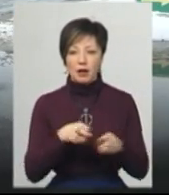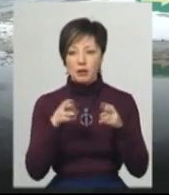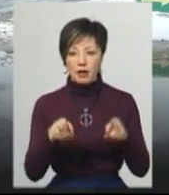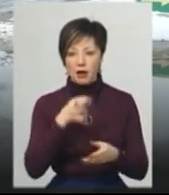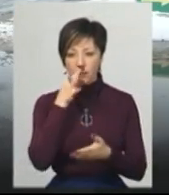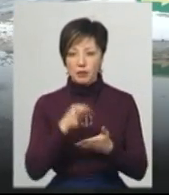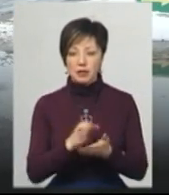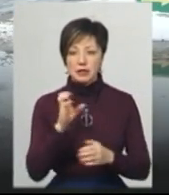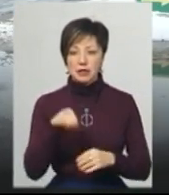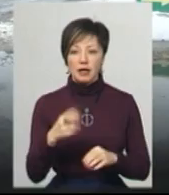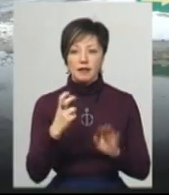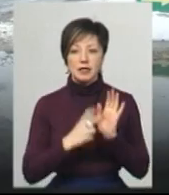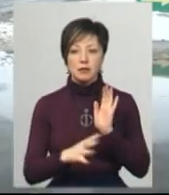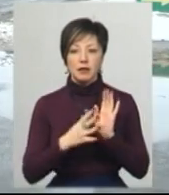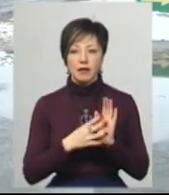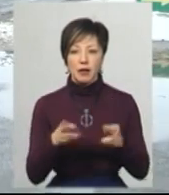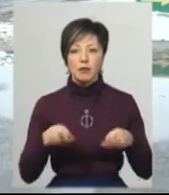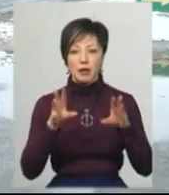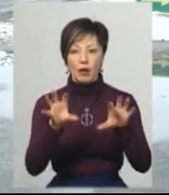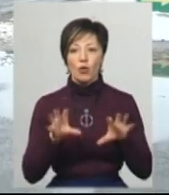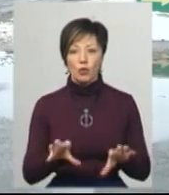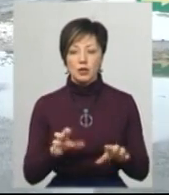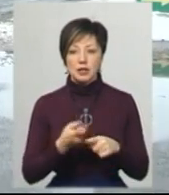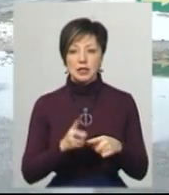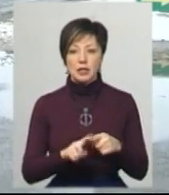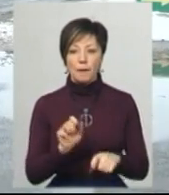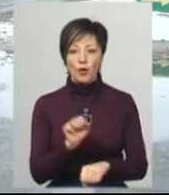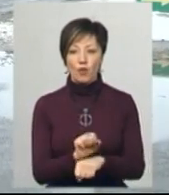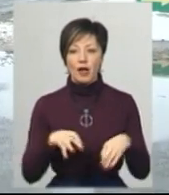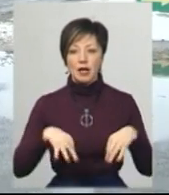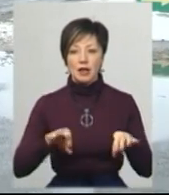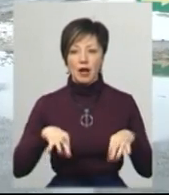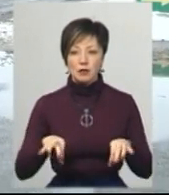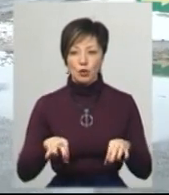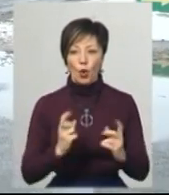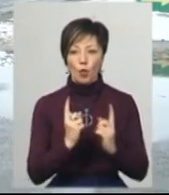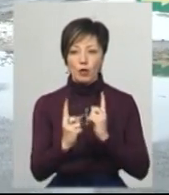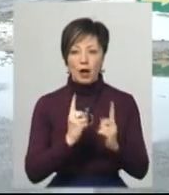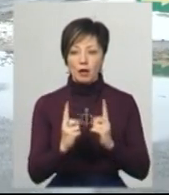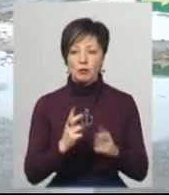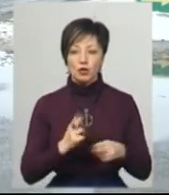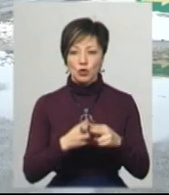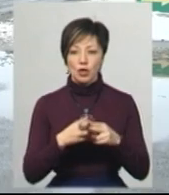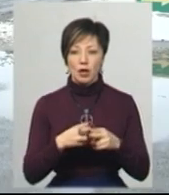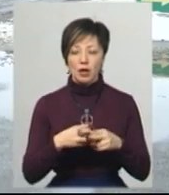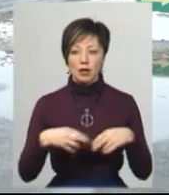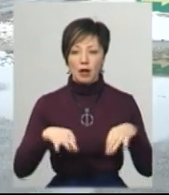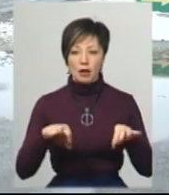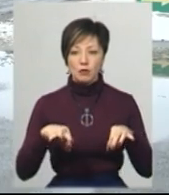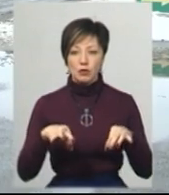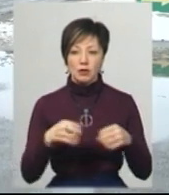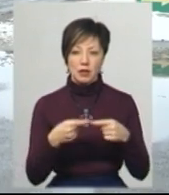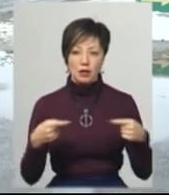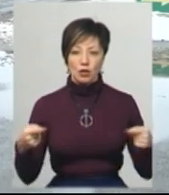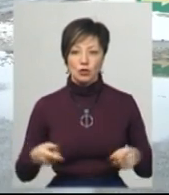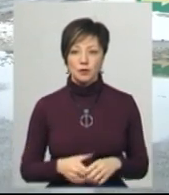відповідальність, стаття 279 Кримінального кодексу. Це блокування транспортних комунікацій, що перешкоджає рух транспортних засобів і так